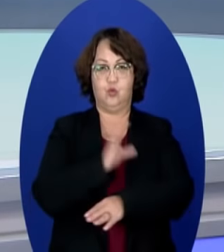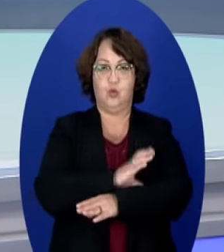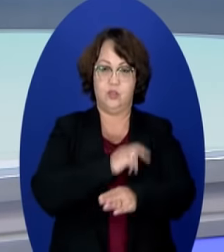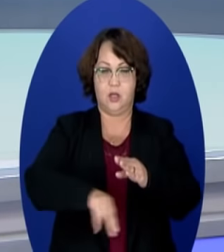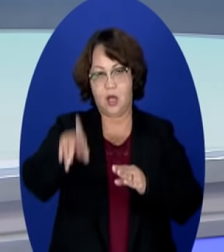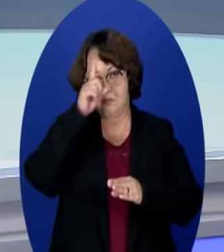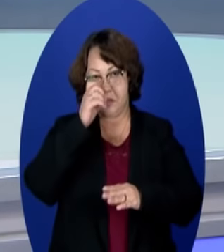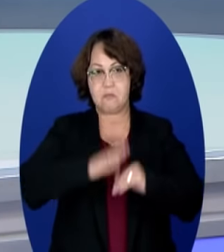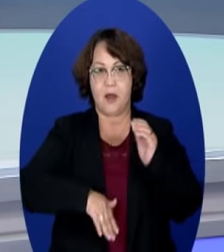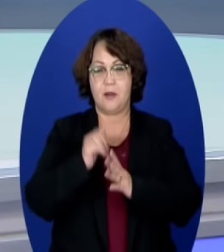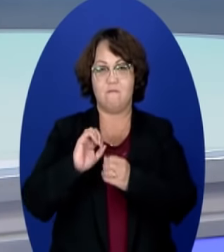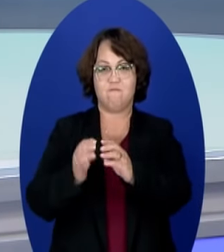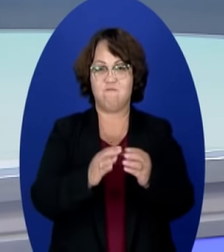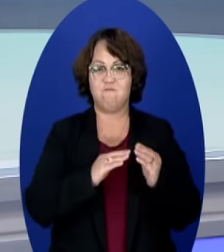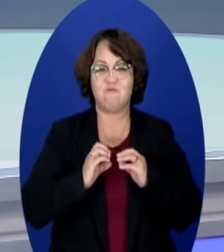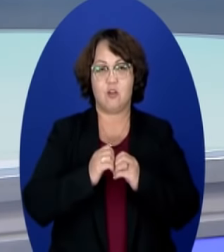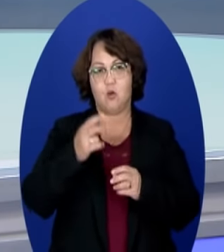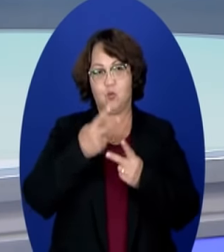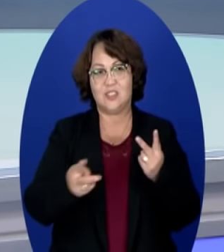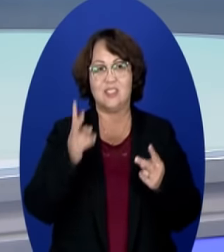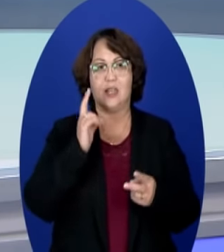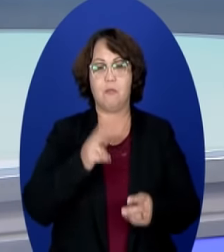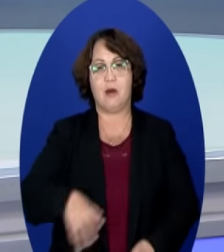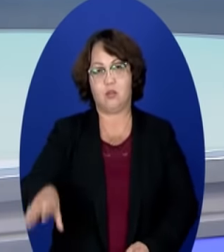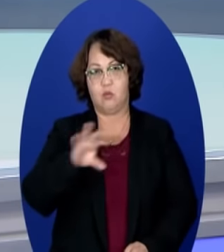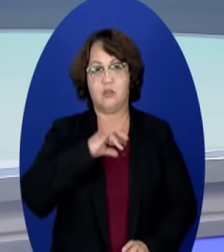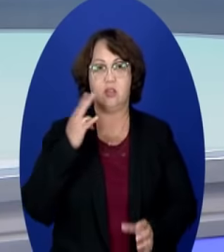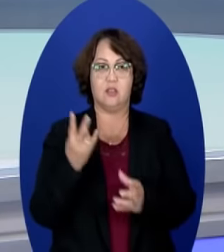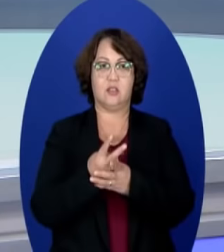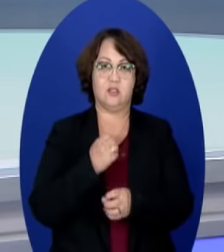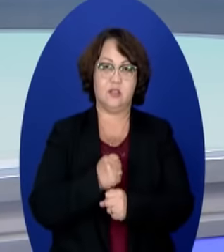байгуулалт хийхэр болжээ. Энэ ажилд үндэсний компаниуд хамтрах юм байна.